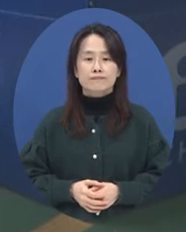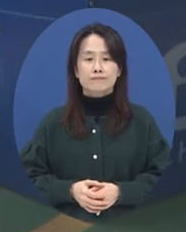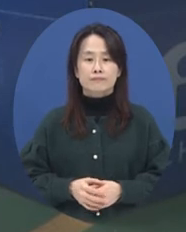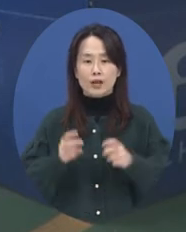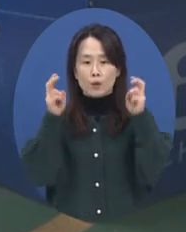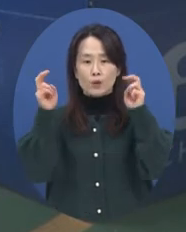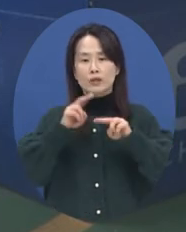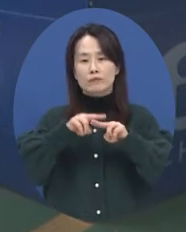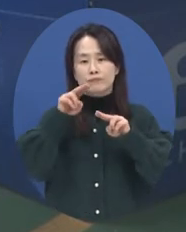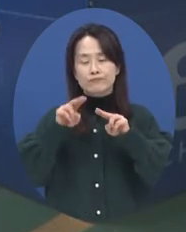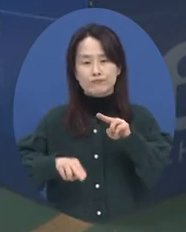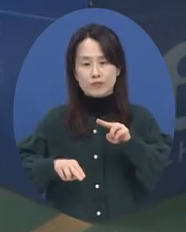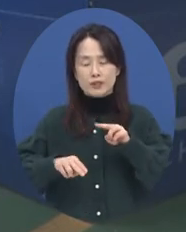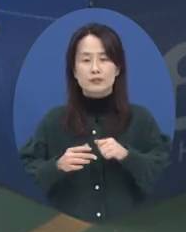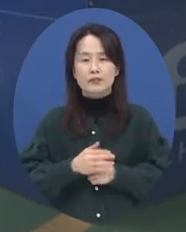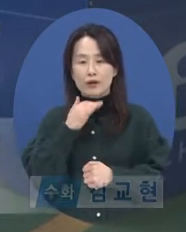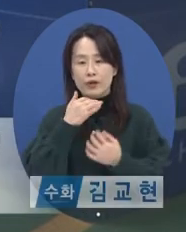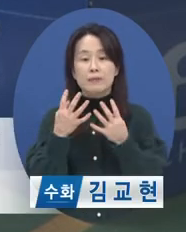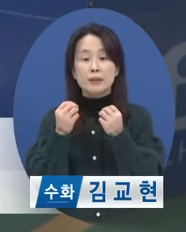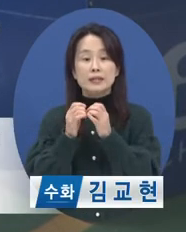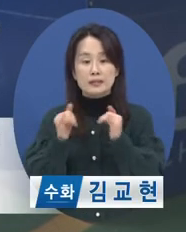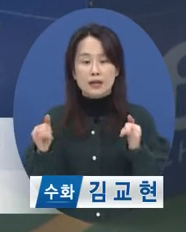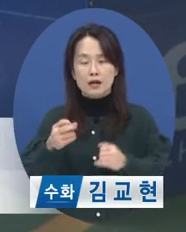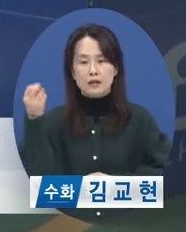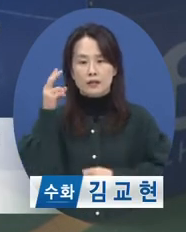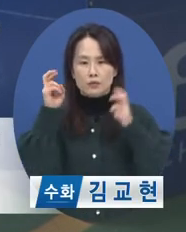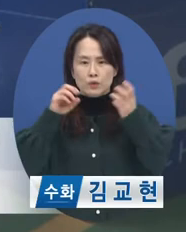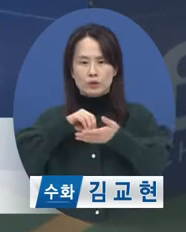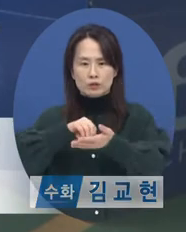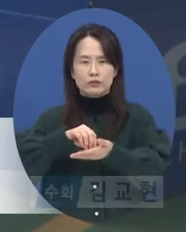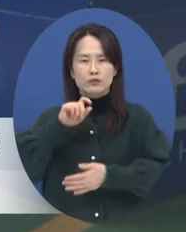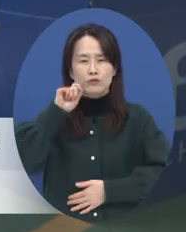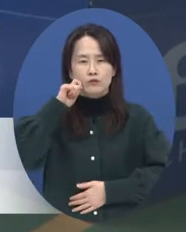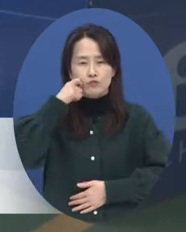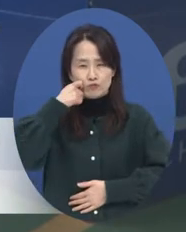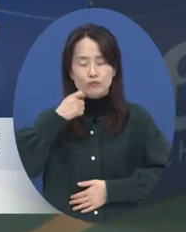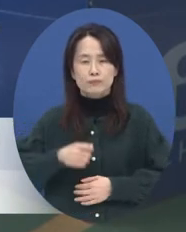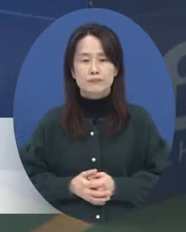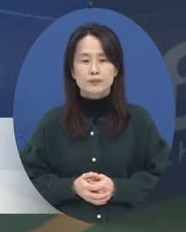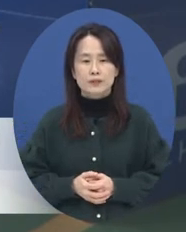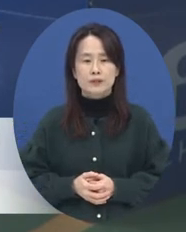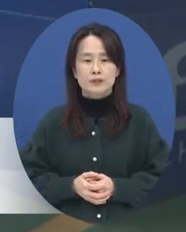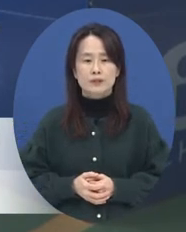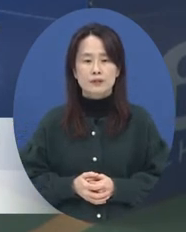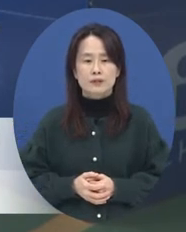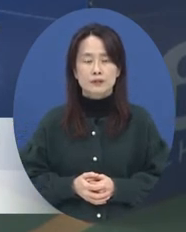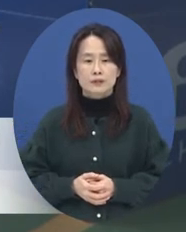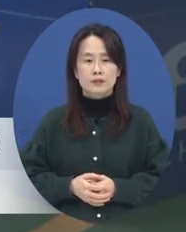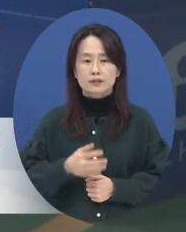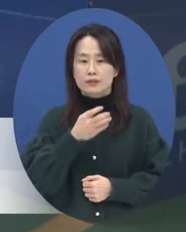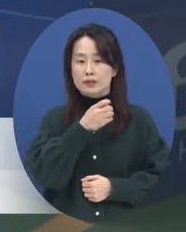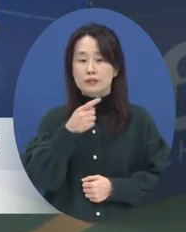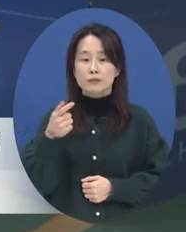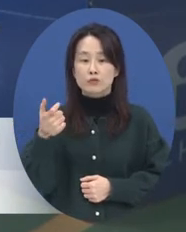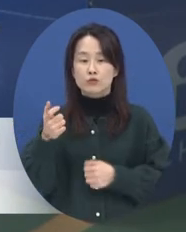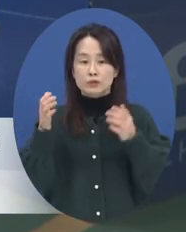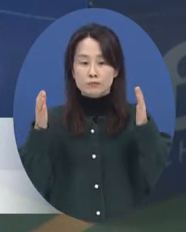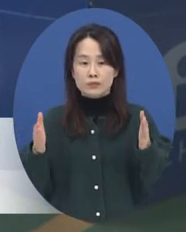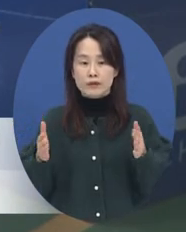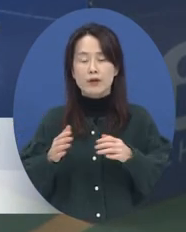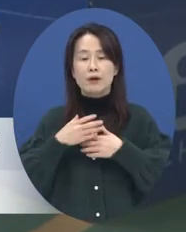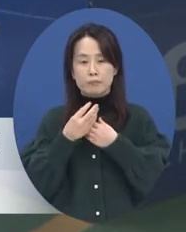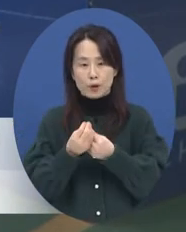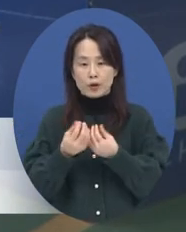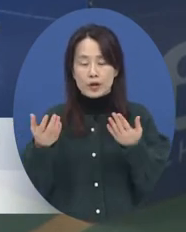직장을 잃거나 퇴직한 중장년층은 재취업에 어려움을 겪곤 하는데요. 경기도가 이런 4060 세대인 안정적인